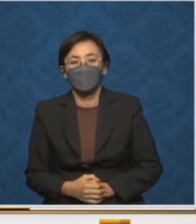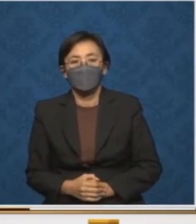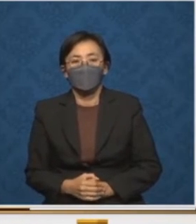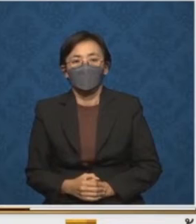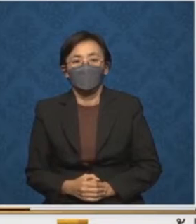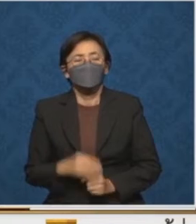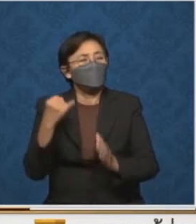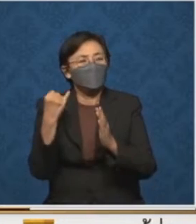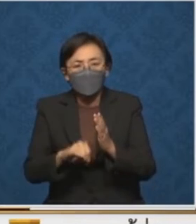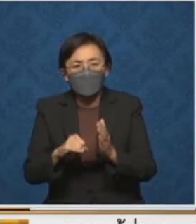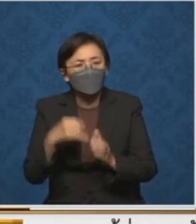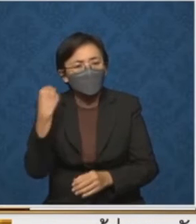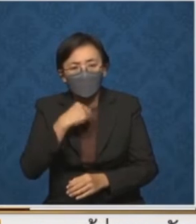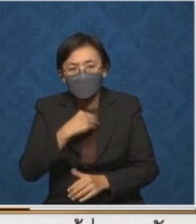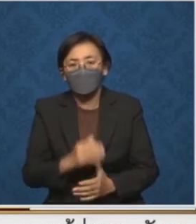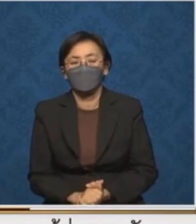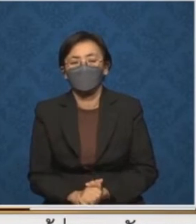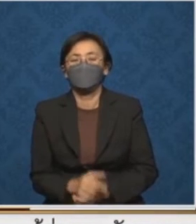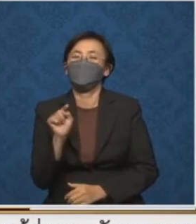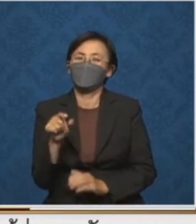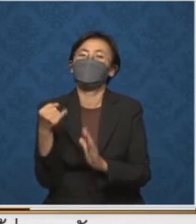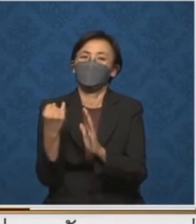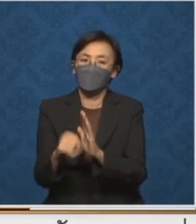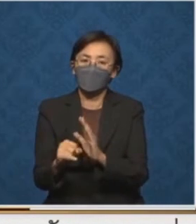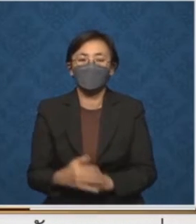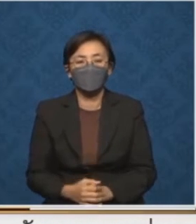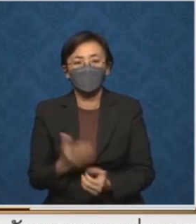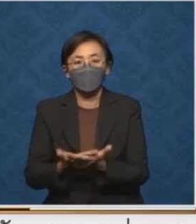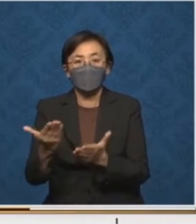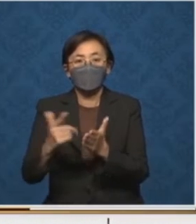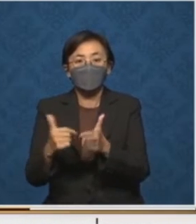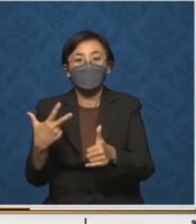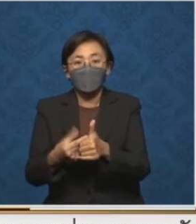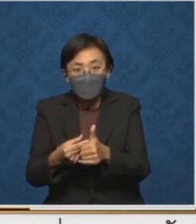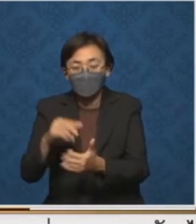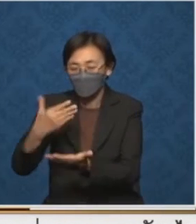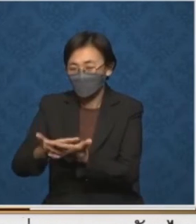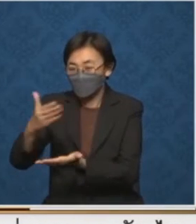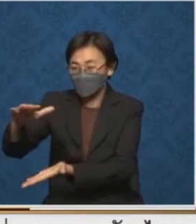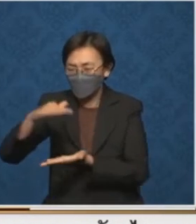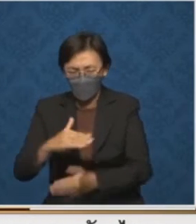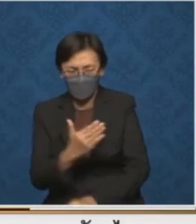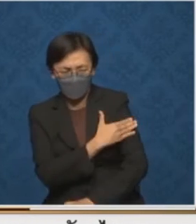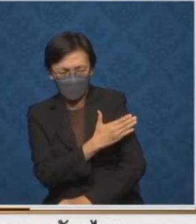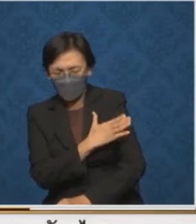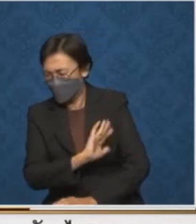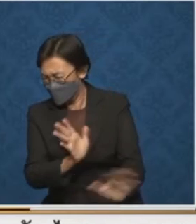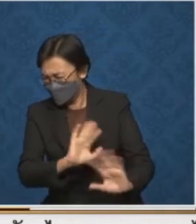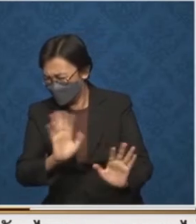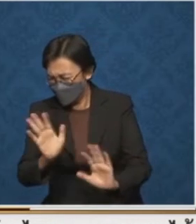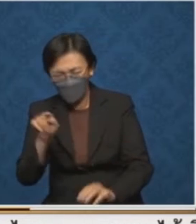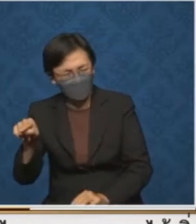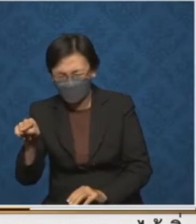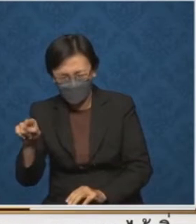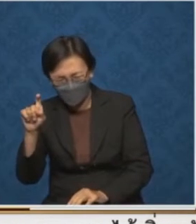รัฐบาลตัดสใจผิดภาสอะไรซื้อตัดสินใจซื้อท่ามกลางเสียงทักทวง